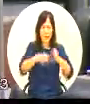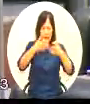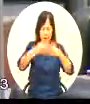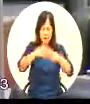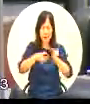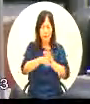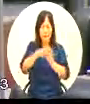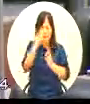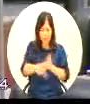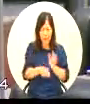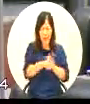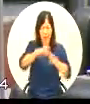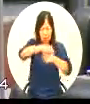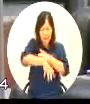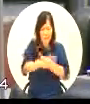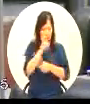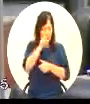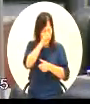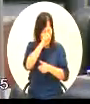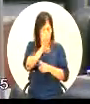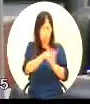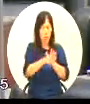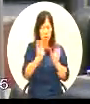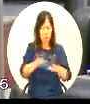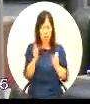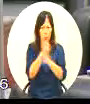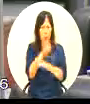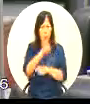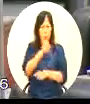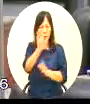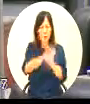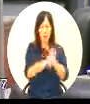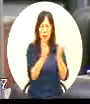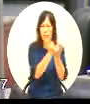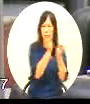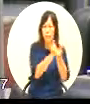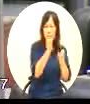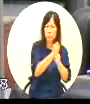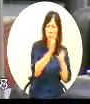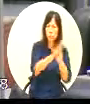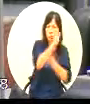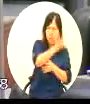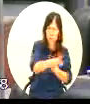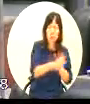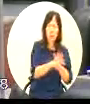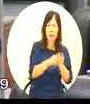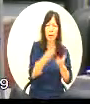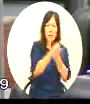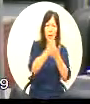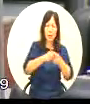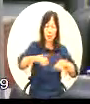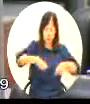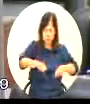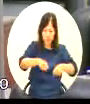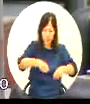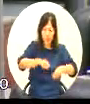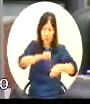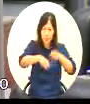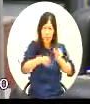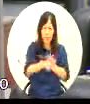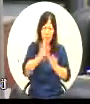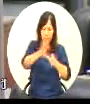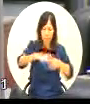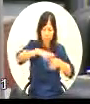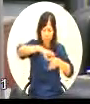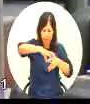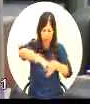那最近也一直都在做汰换。那第二个，台北市他们做了以后，他们是每一台车都有一个机台，所以不